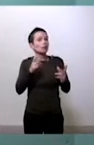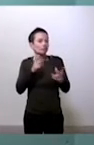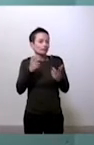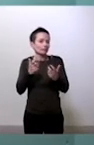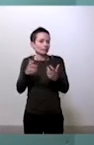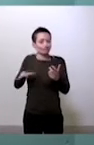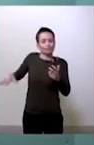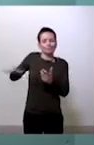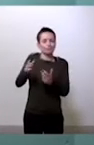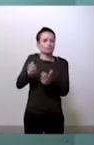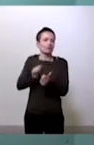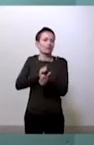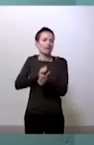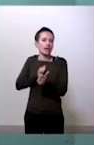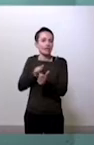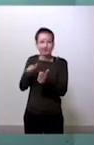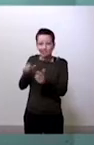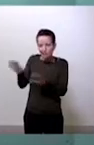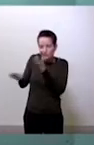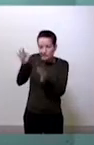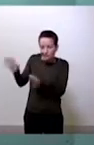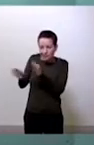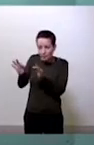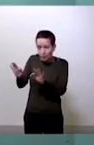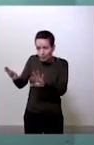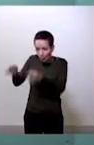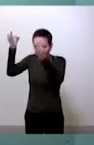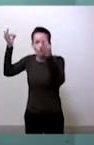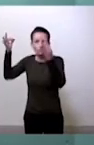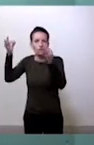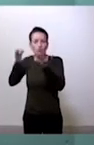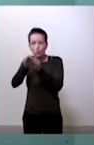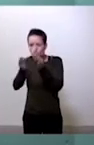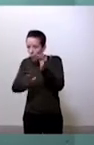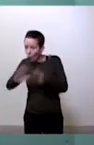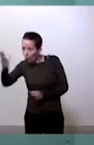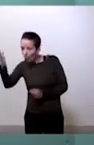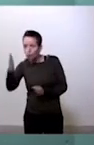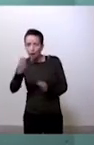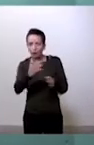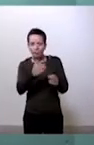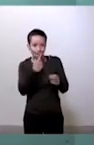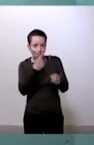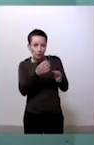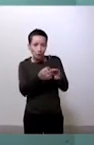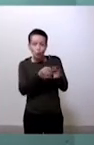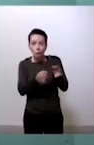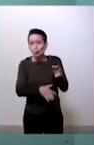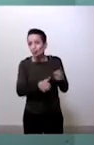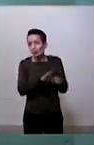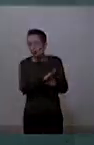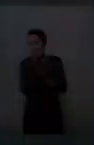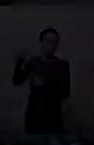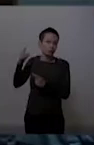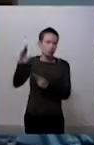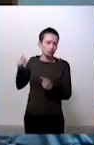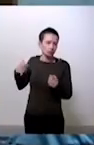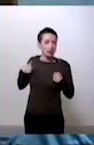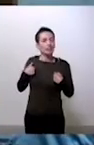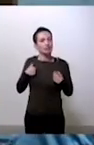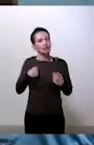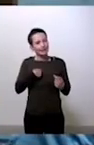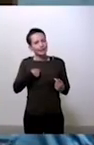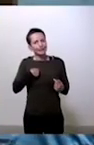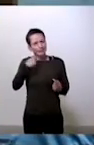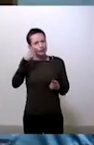parc privé pour trouver des solutions alternatives et augmenter les solutions qui restent très largement déficitaires. Alors le PRU des